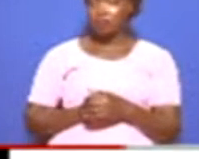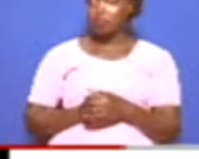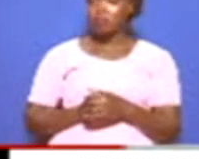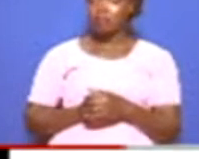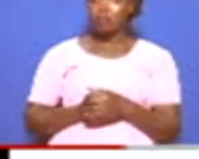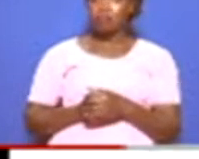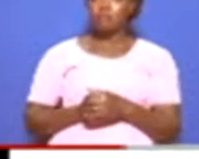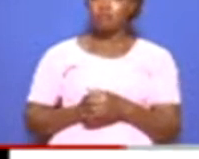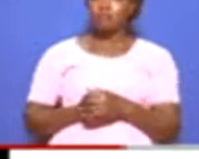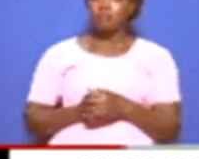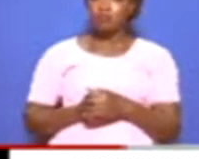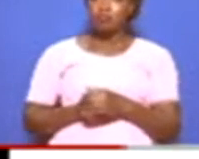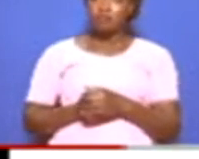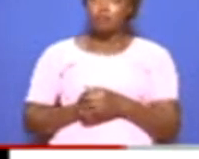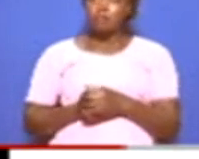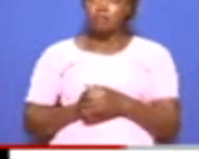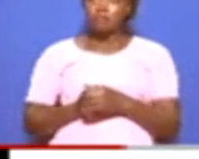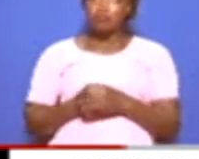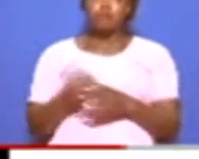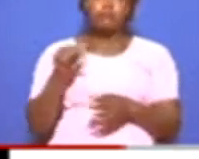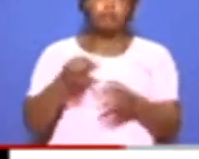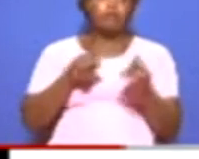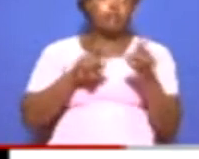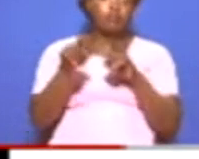katika uchukuzi na